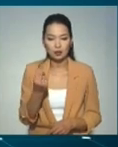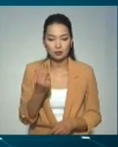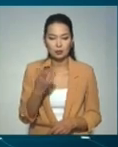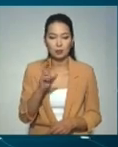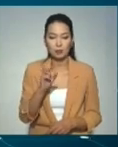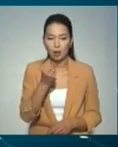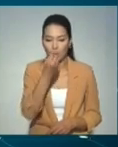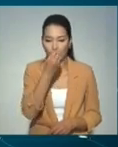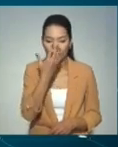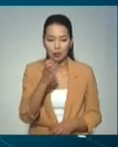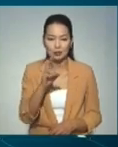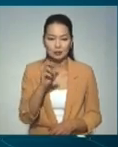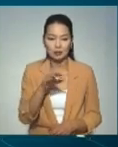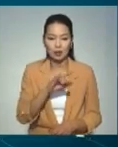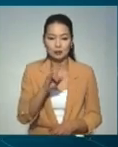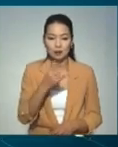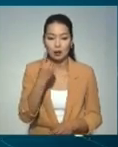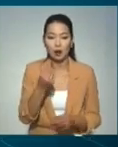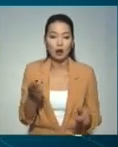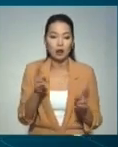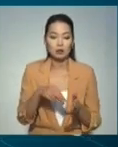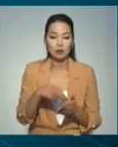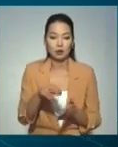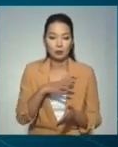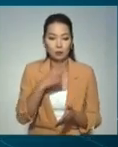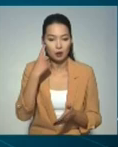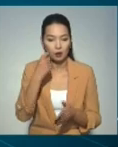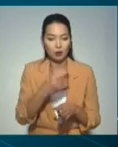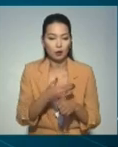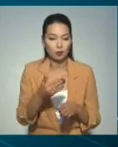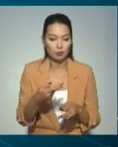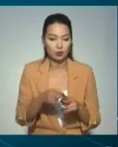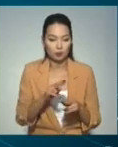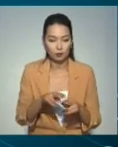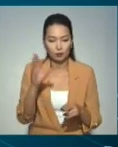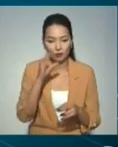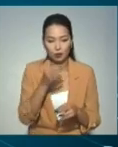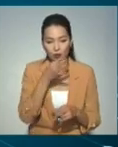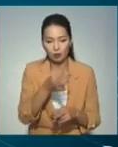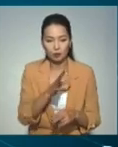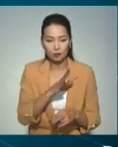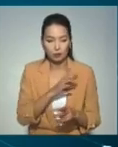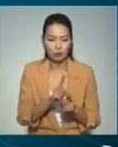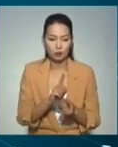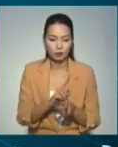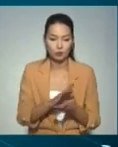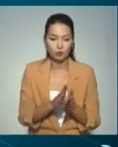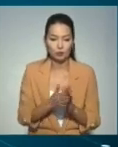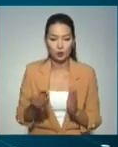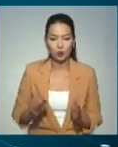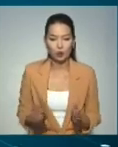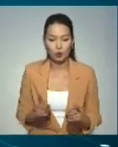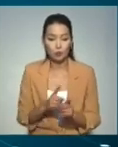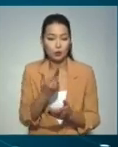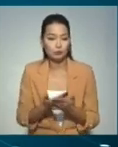де Скат компаниясынан бір күн қалғанда сатып алдық. Бірақ ескерту тек ұшатын уақытта ғана айтылды. Жасалған қолайсыздықтар үшін компания өкілдері